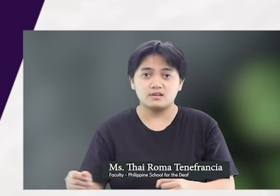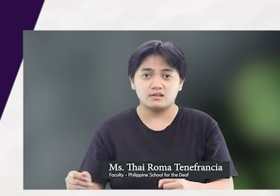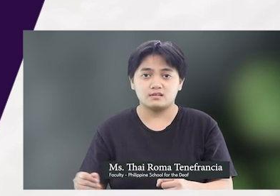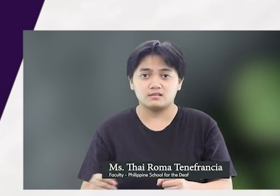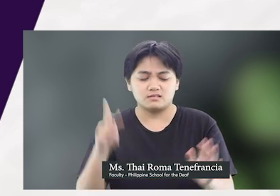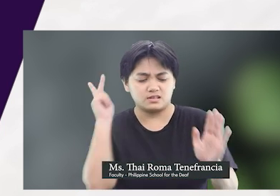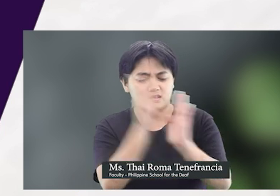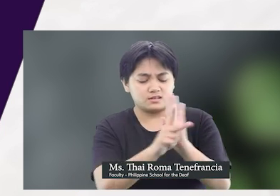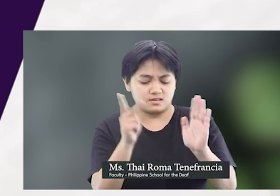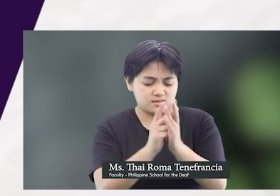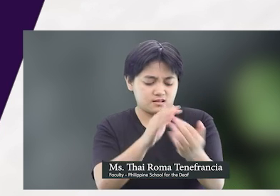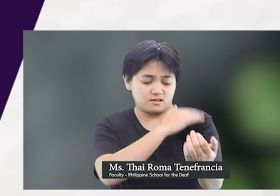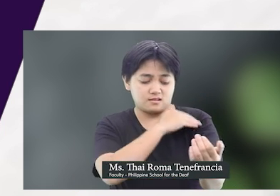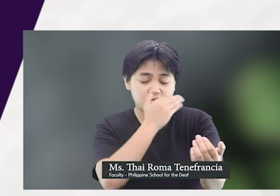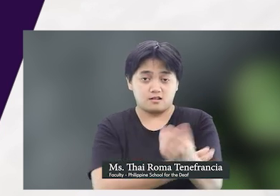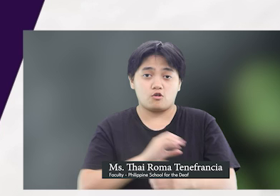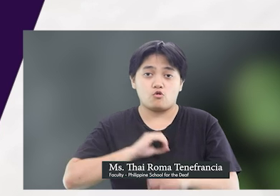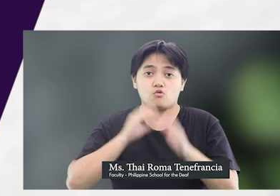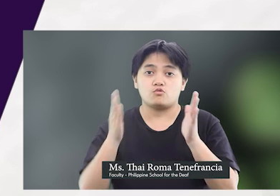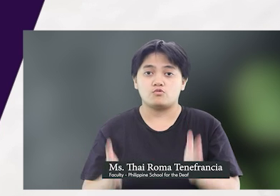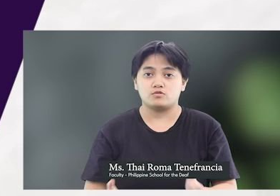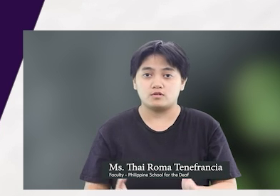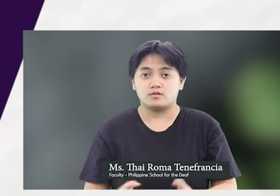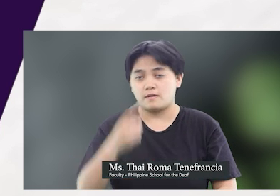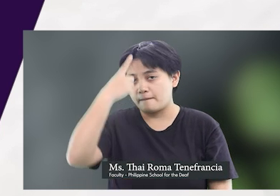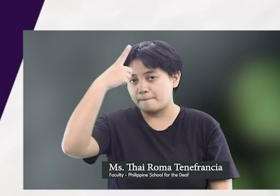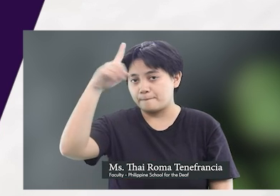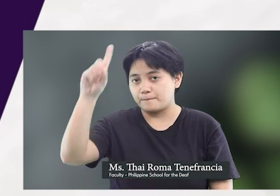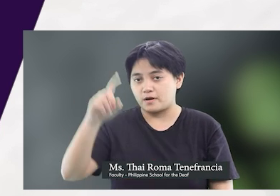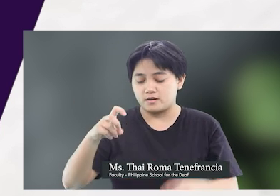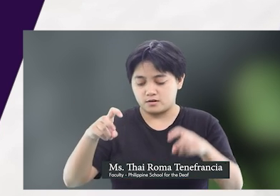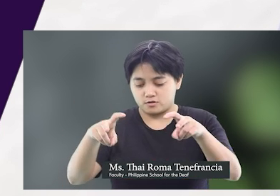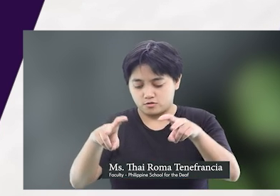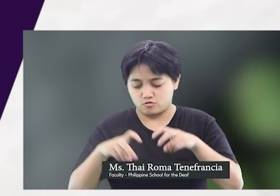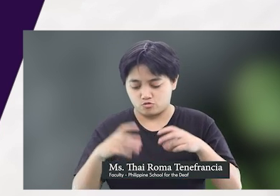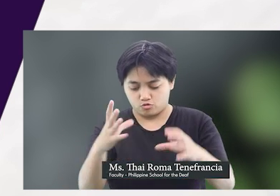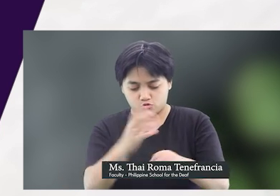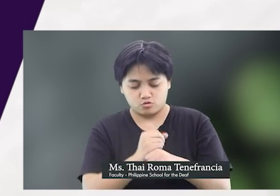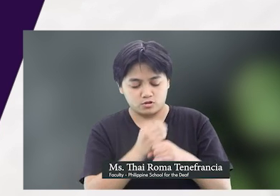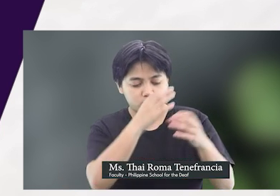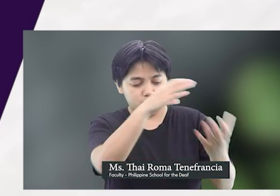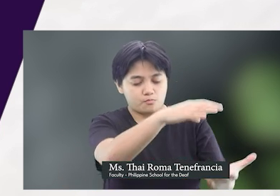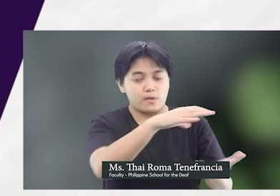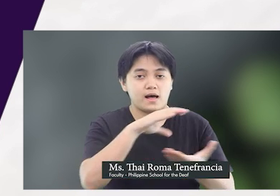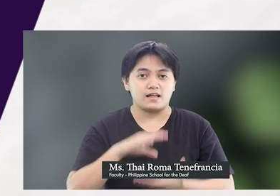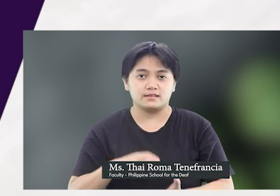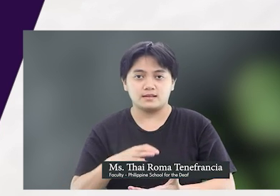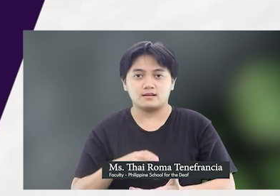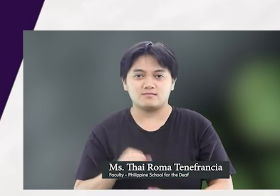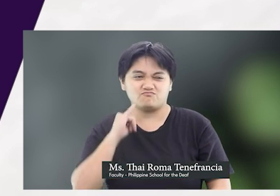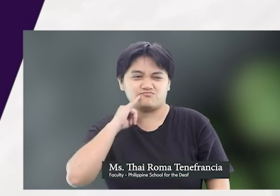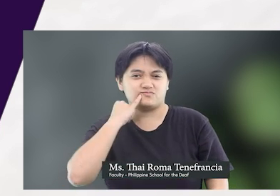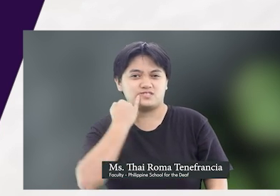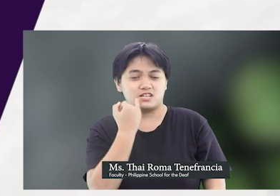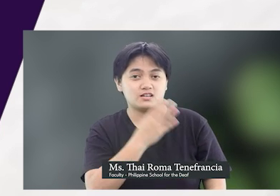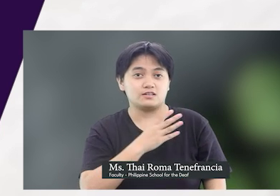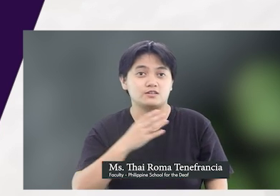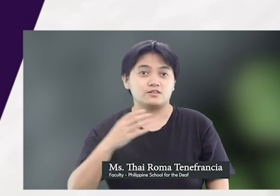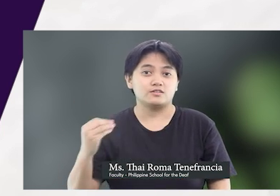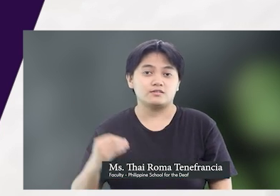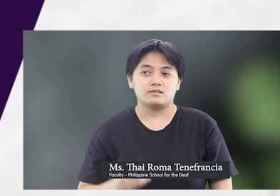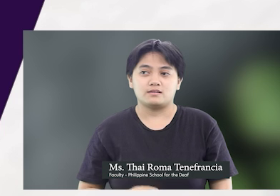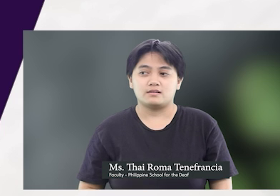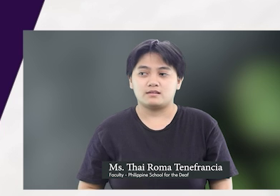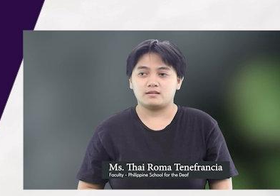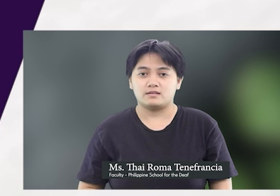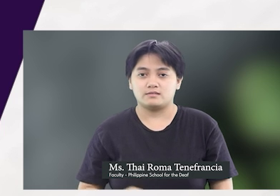pang pinagdiskitahan at pinatay ang anak na tagapagmana upang angkinin ang kanyang mamanahin.